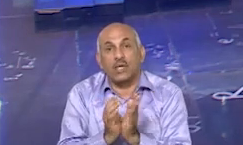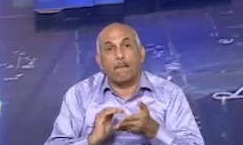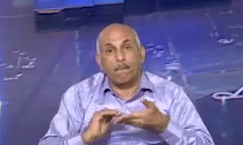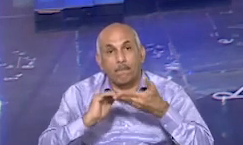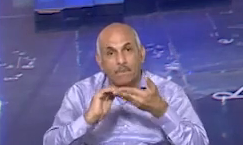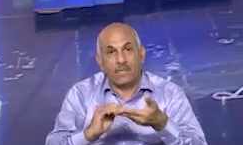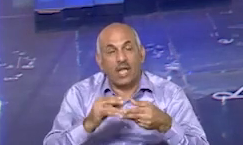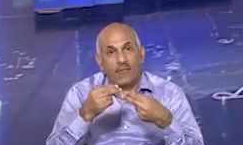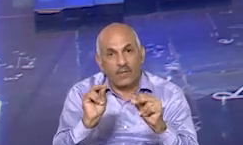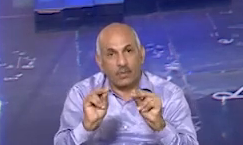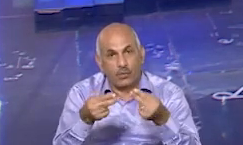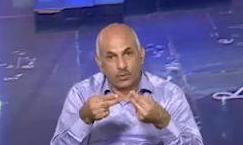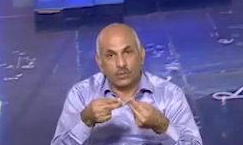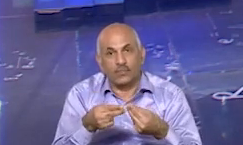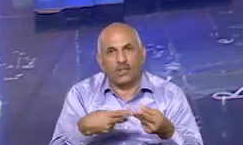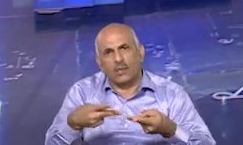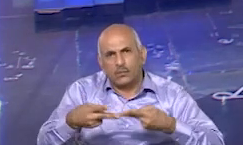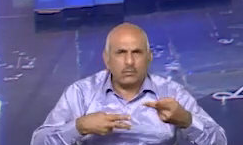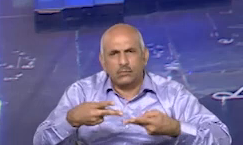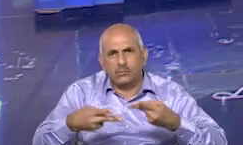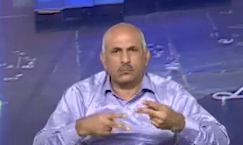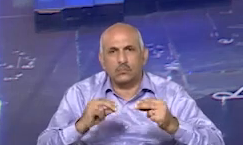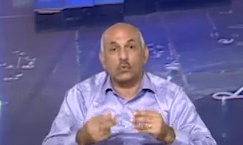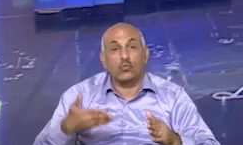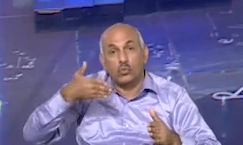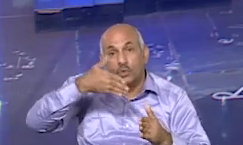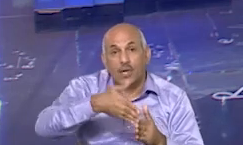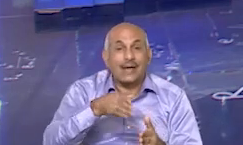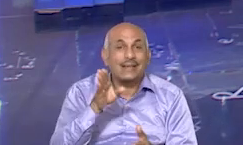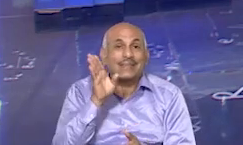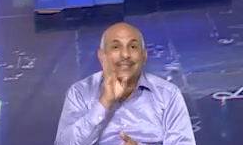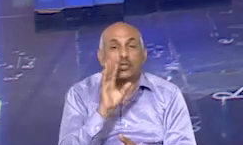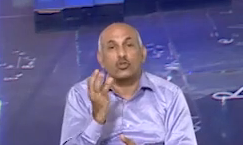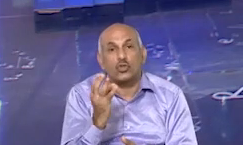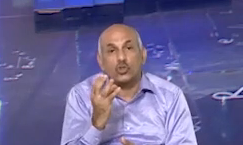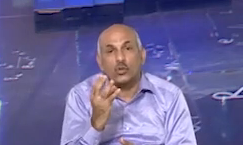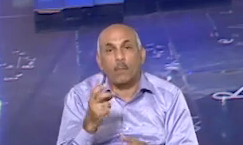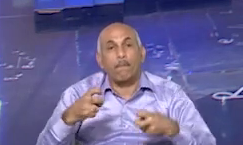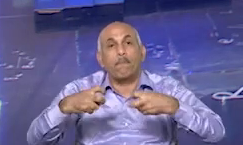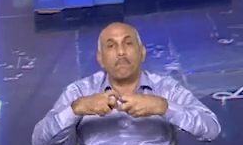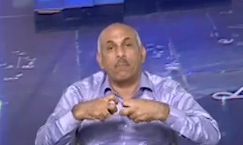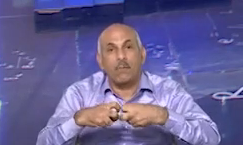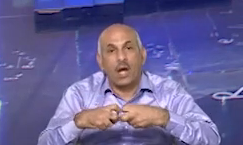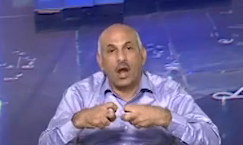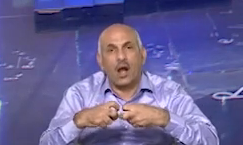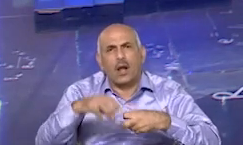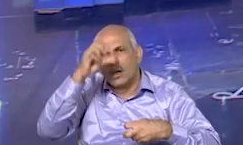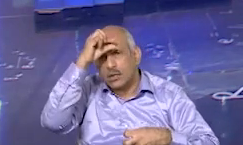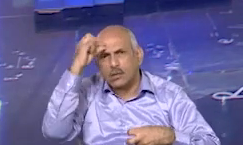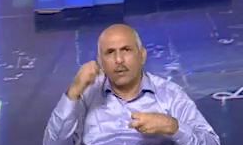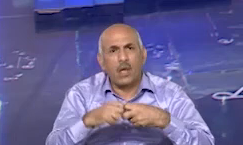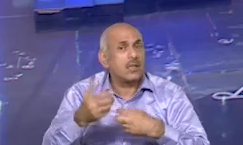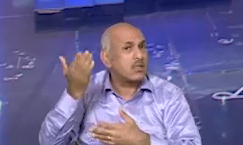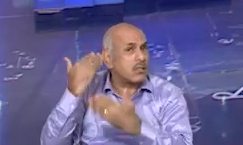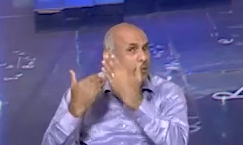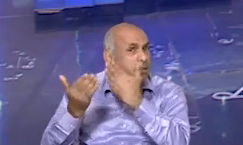في التسويق، او في انكم مثلا بتدخلوا الشباب المتدربين معاكم في معارض مثلا؟ يعني احنا الفترة اللي